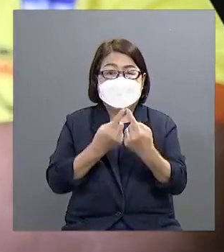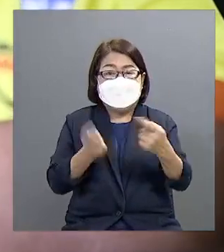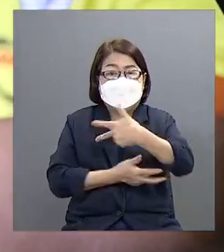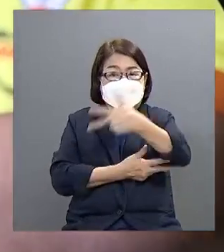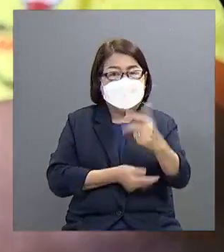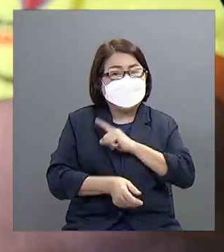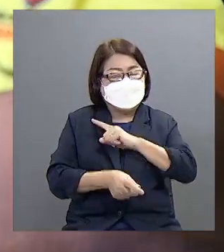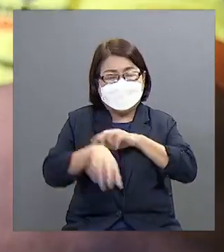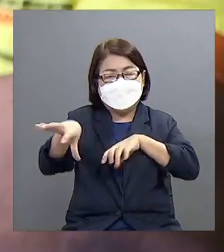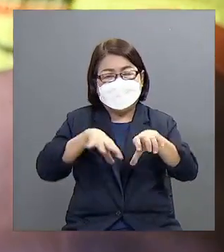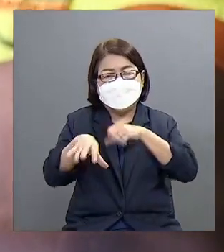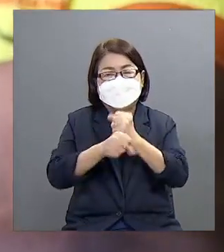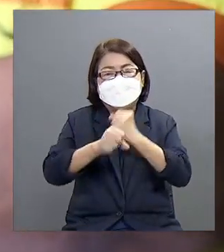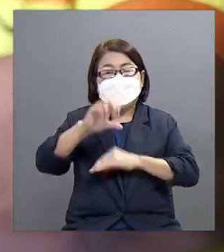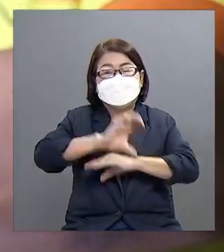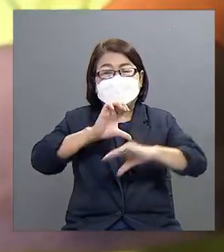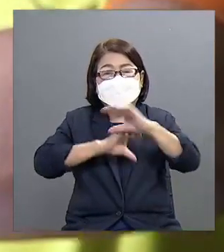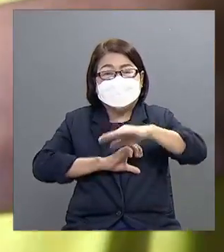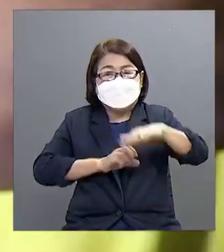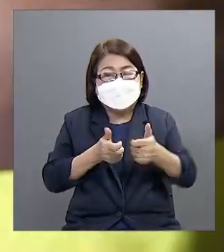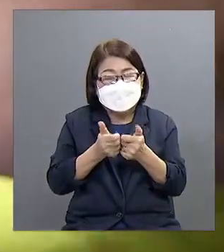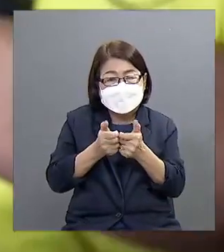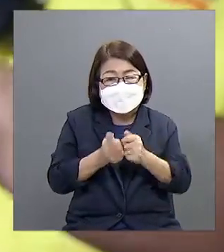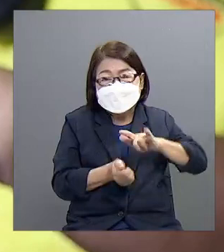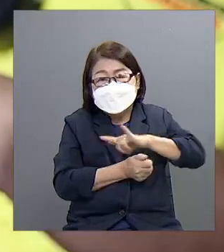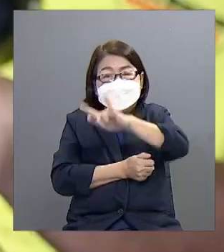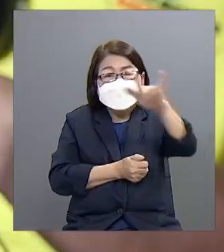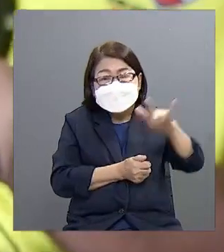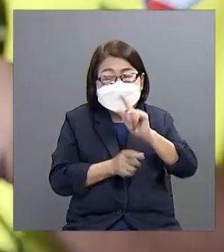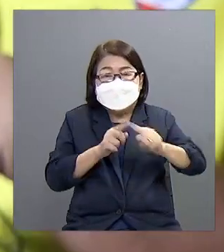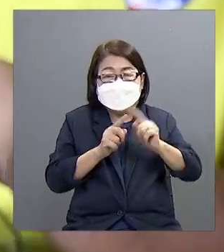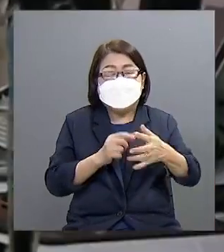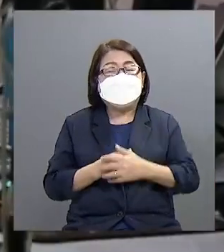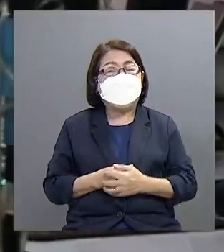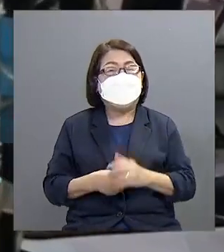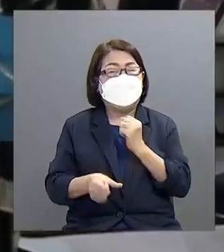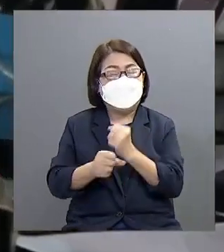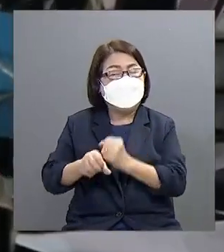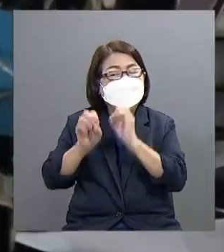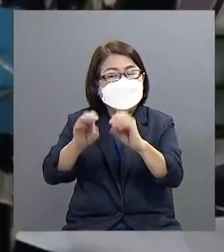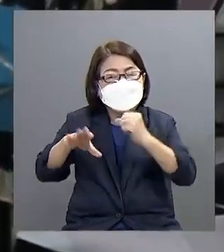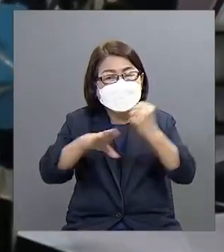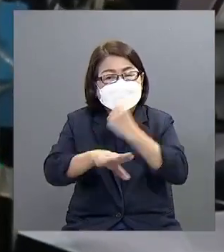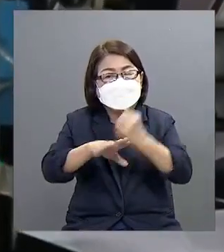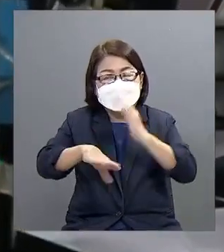โครงการหนูน้อยเจ้าเวหามันทำให้ผมมีโอกาสได้สร้างคนสร้างนักวิจัยสร้างนักประดิษฐ์ขึ้นมามากมายนะครับด้วยการ